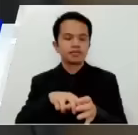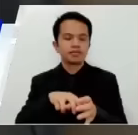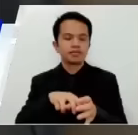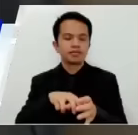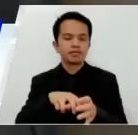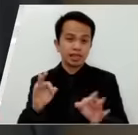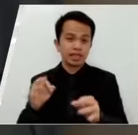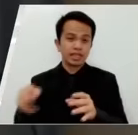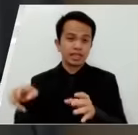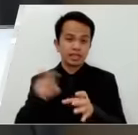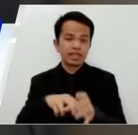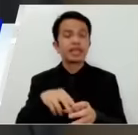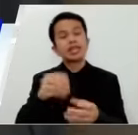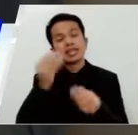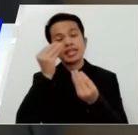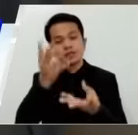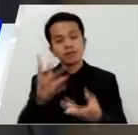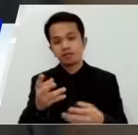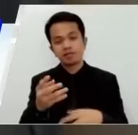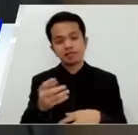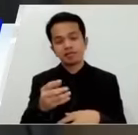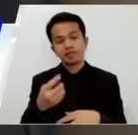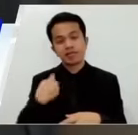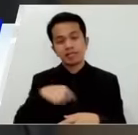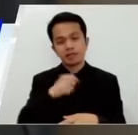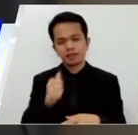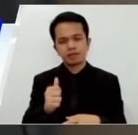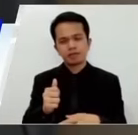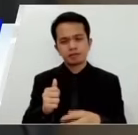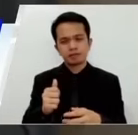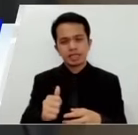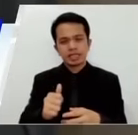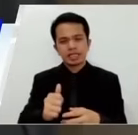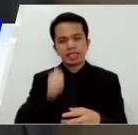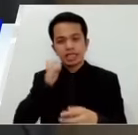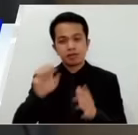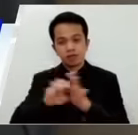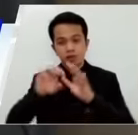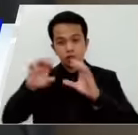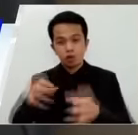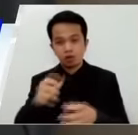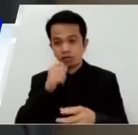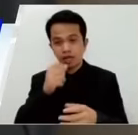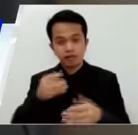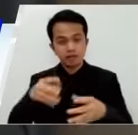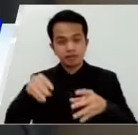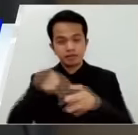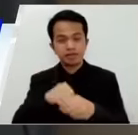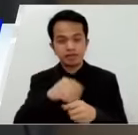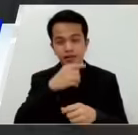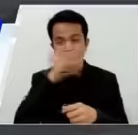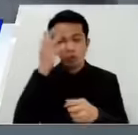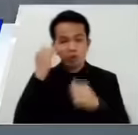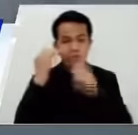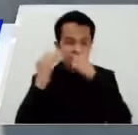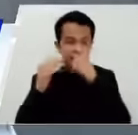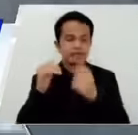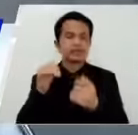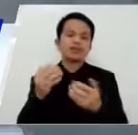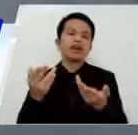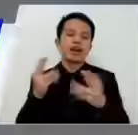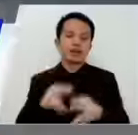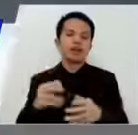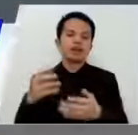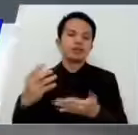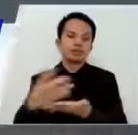Dahil ayaw din naman po natin ngayon makaagaw ng mga grupo na hindi sasama dahil sila po yung mawawala ng kita. May mga